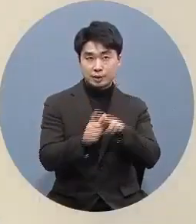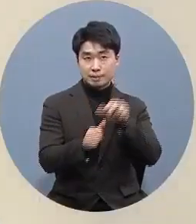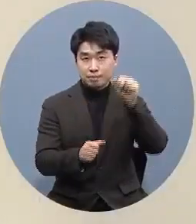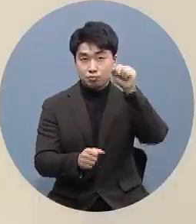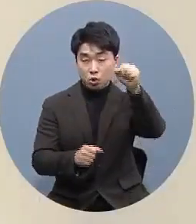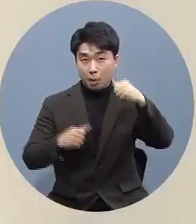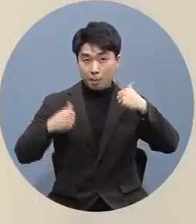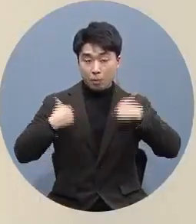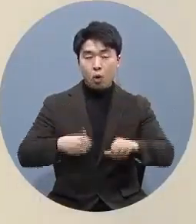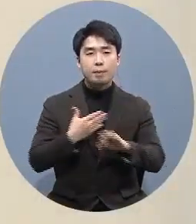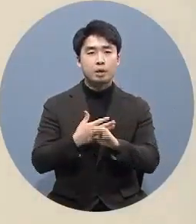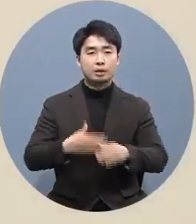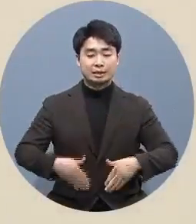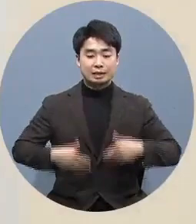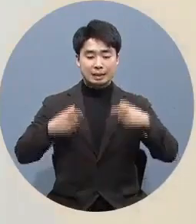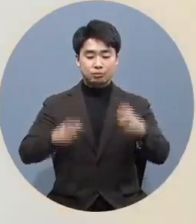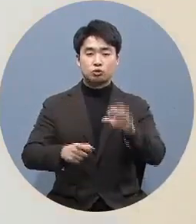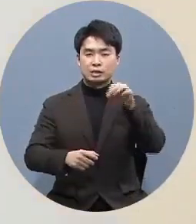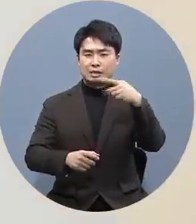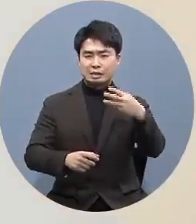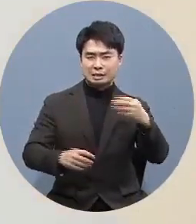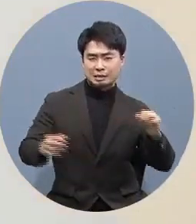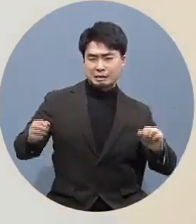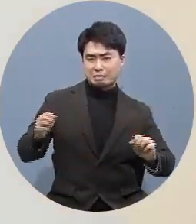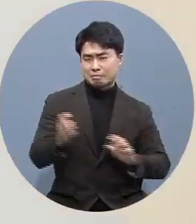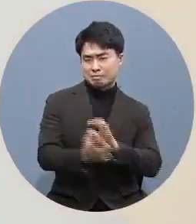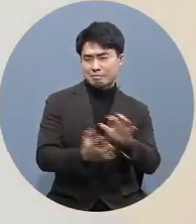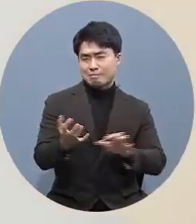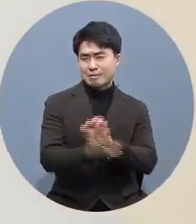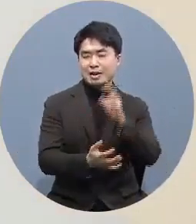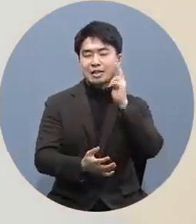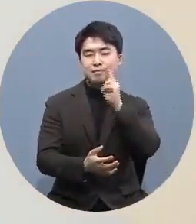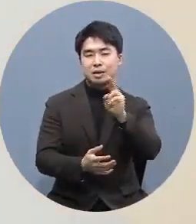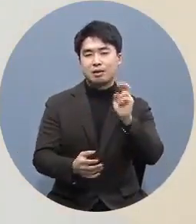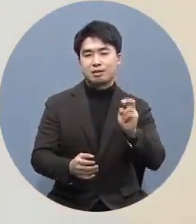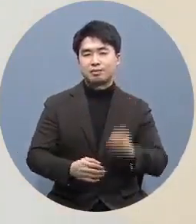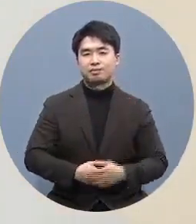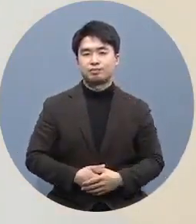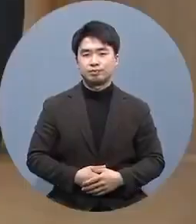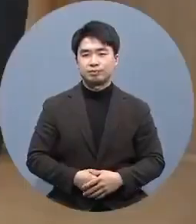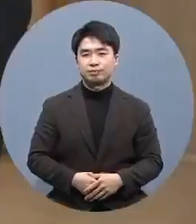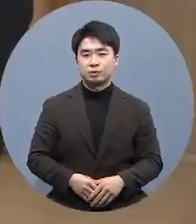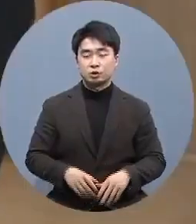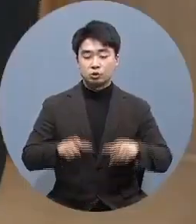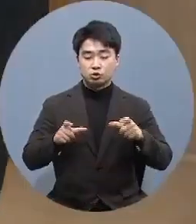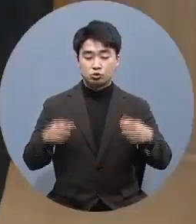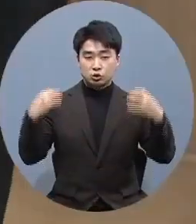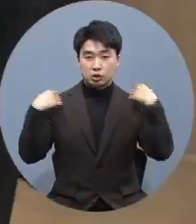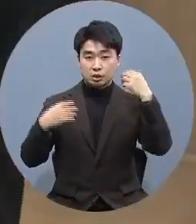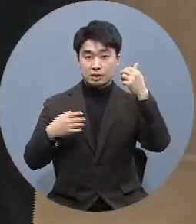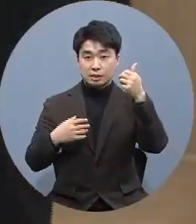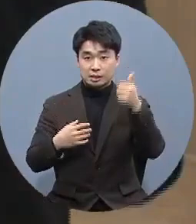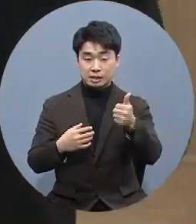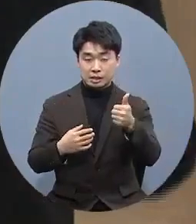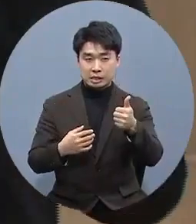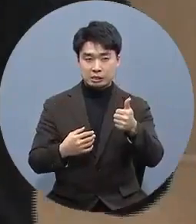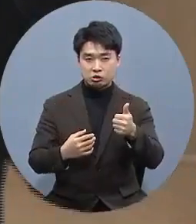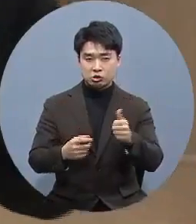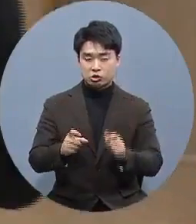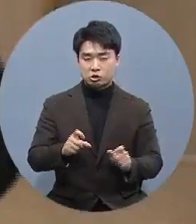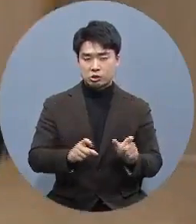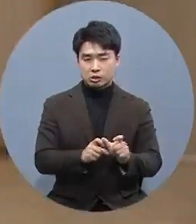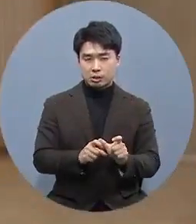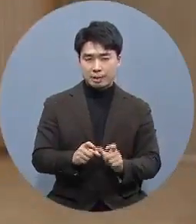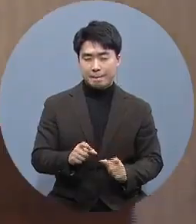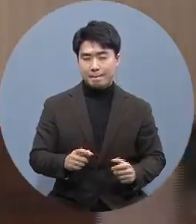정을 새로운 전지로 떠오를 수 있습니다 기존 구청장 후보군이 몸집을 키워 도전하거나 전략